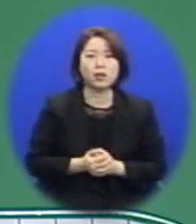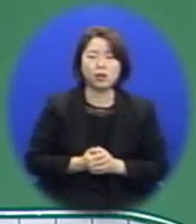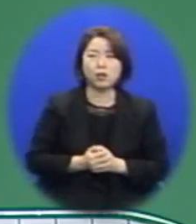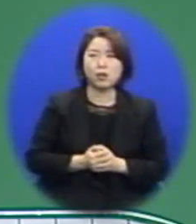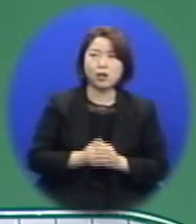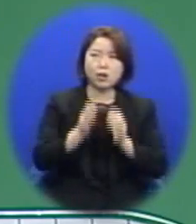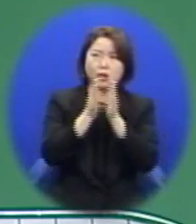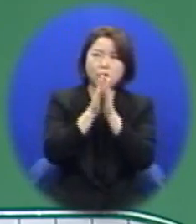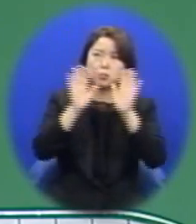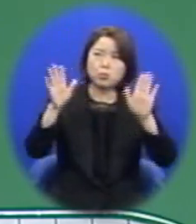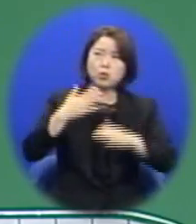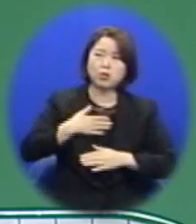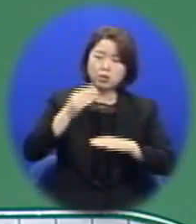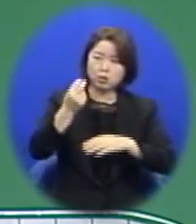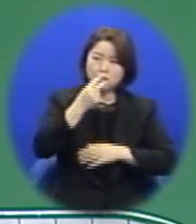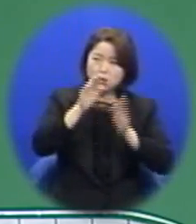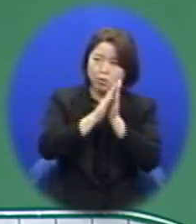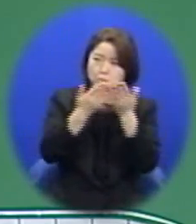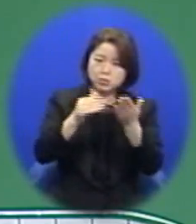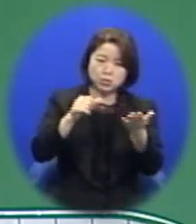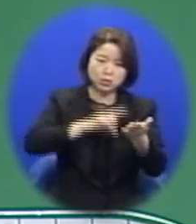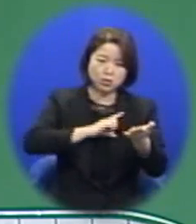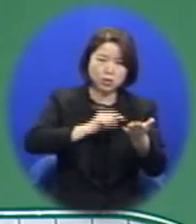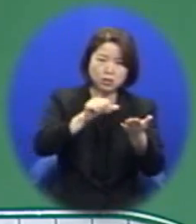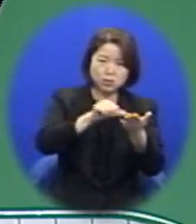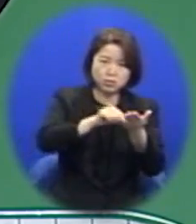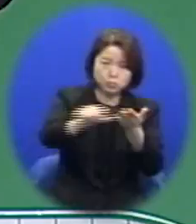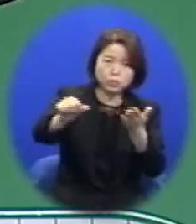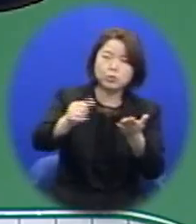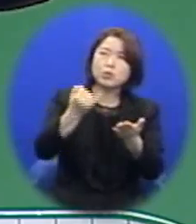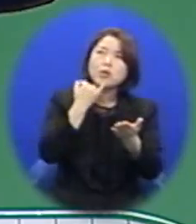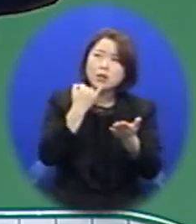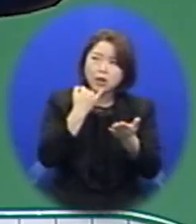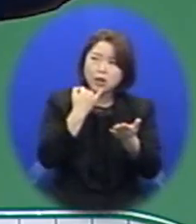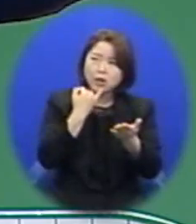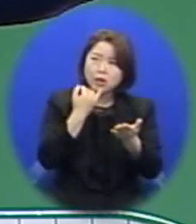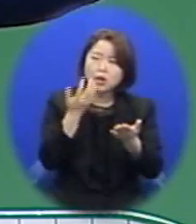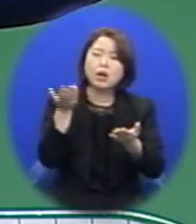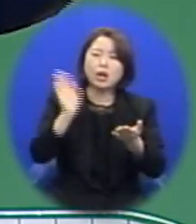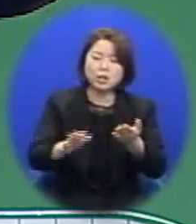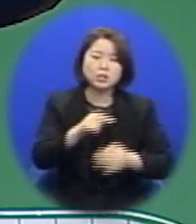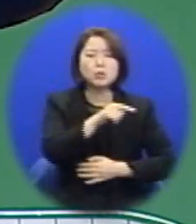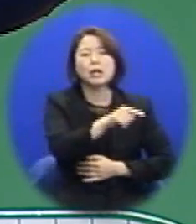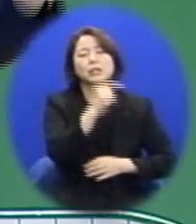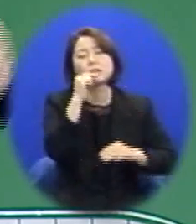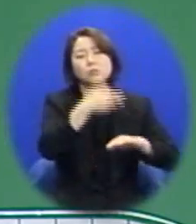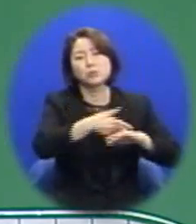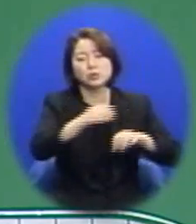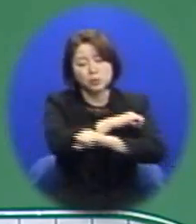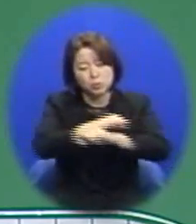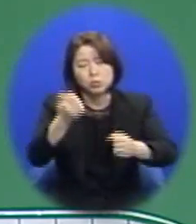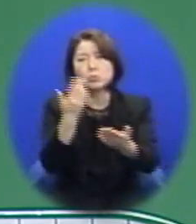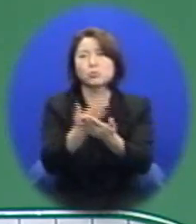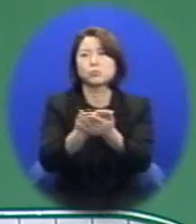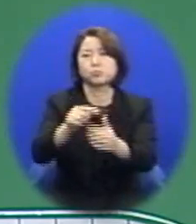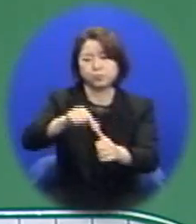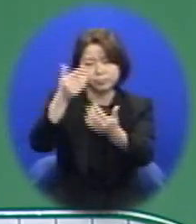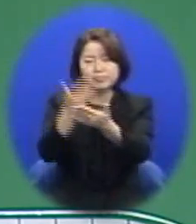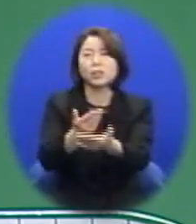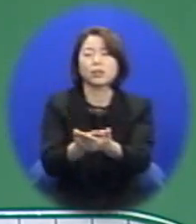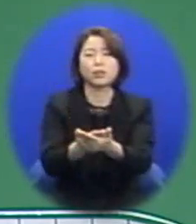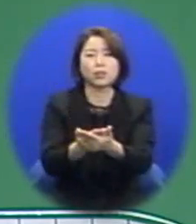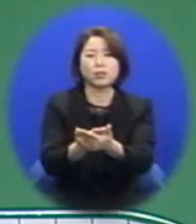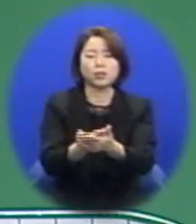자기 생명책에 자기 이름이 다 지워져도 좋으니 하나님 이 백성을 구원해 주소서, 용서해 주소서, 하나님